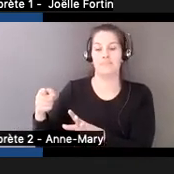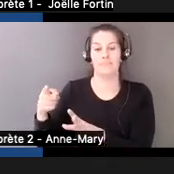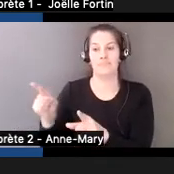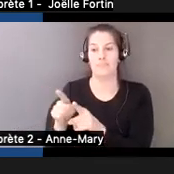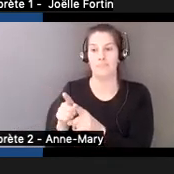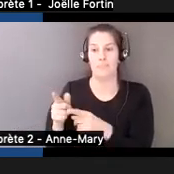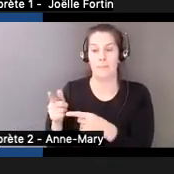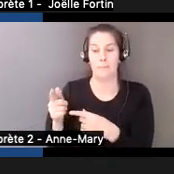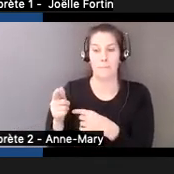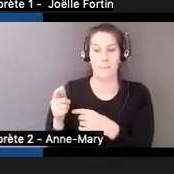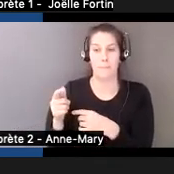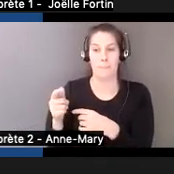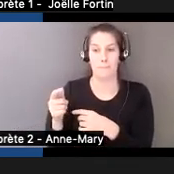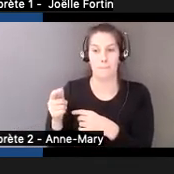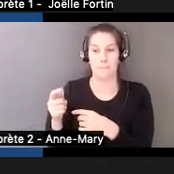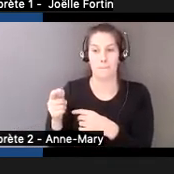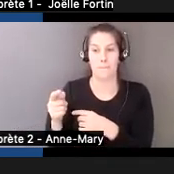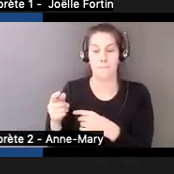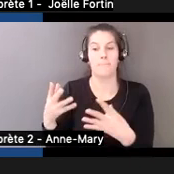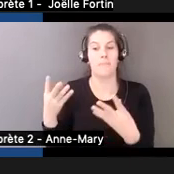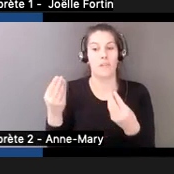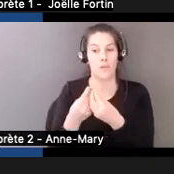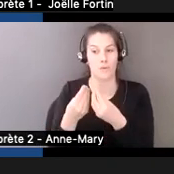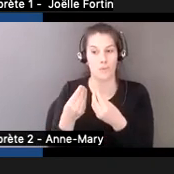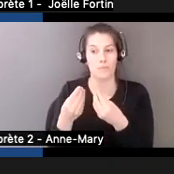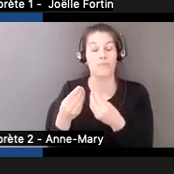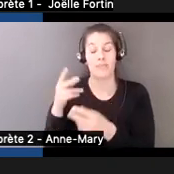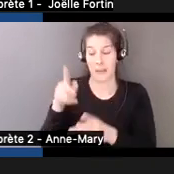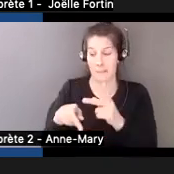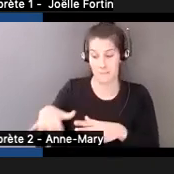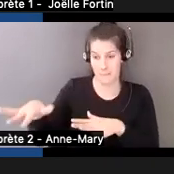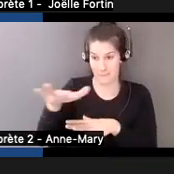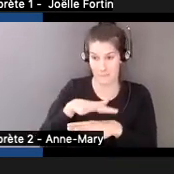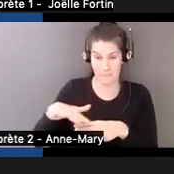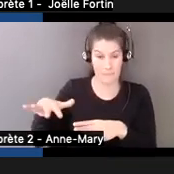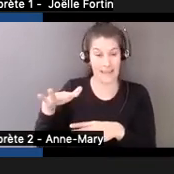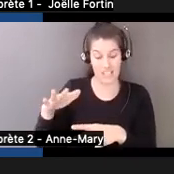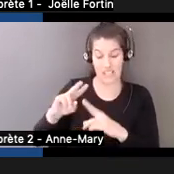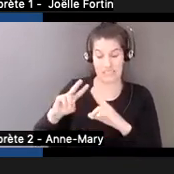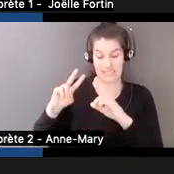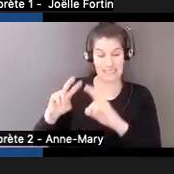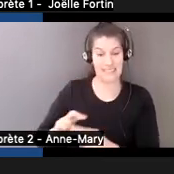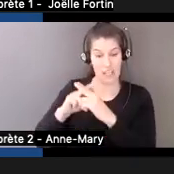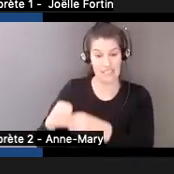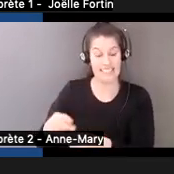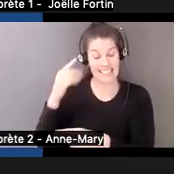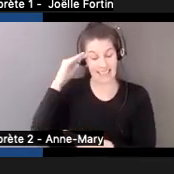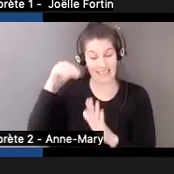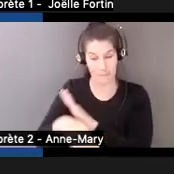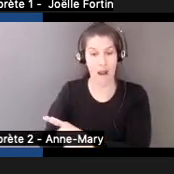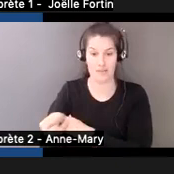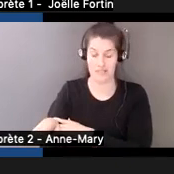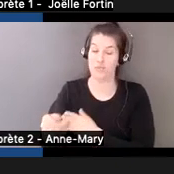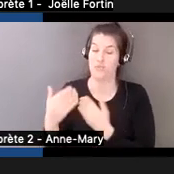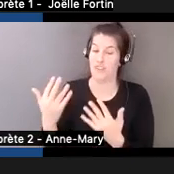intérêts et beaucoup de gens qui sont diagnostiqués de la démence prennent des antidépresseurs. Sauf